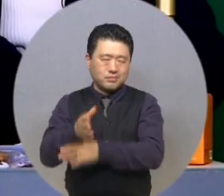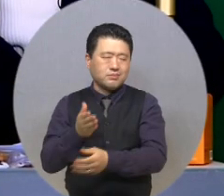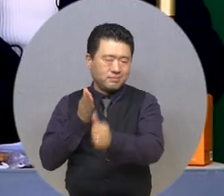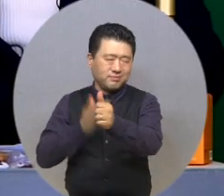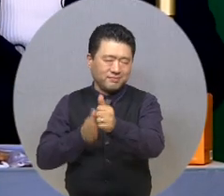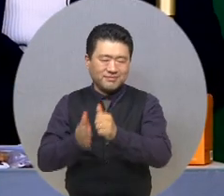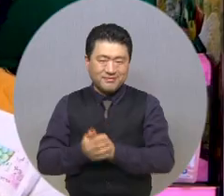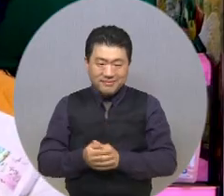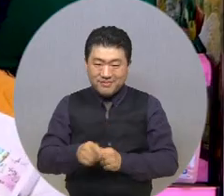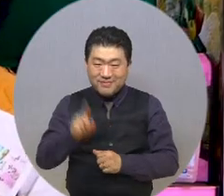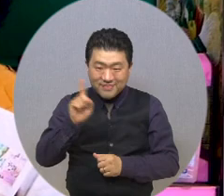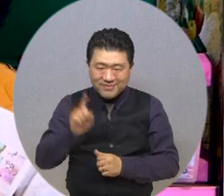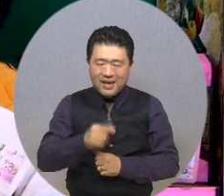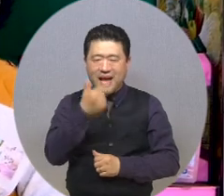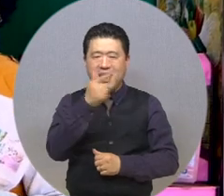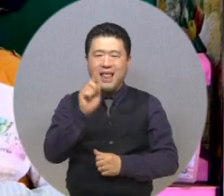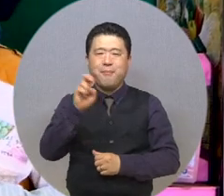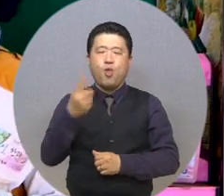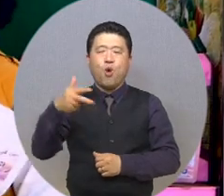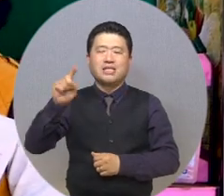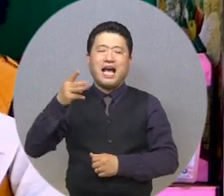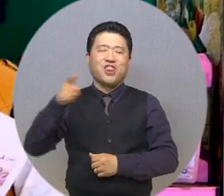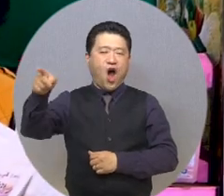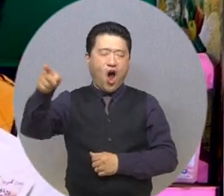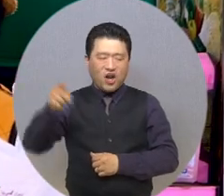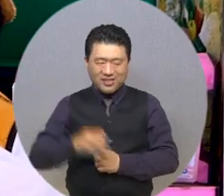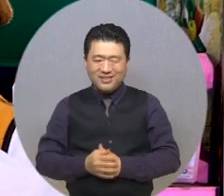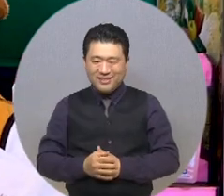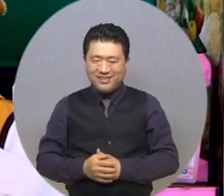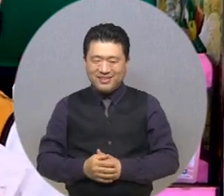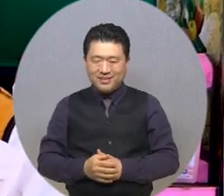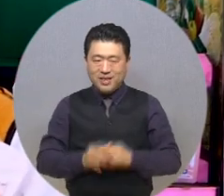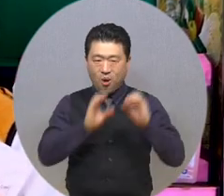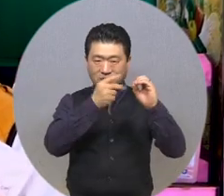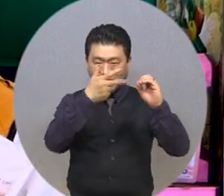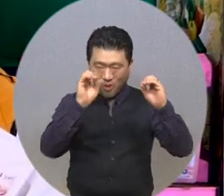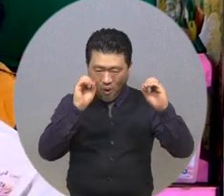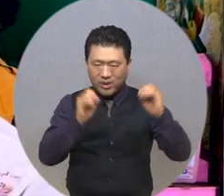같아요. 여기가 어디? 남도 장터